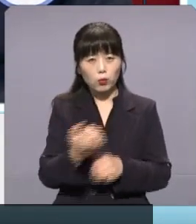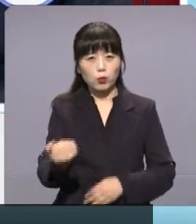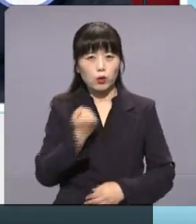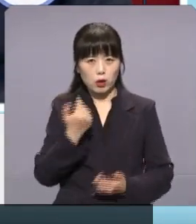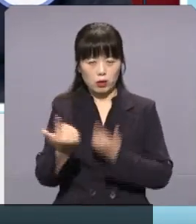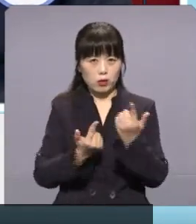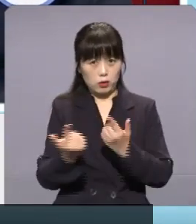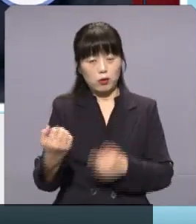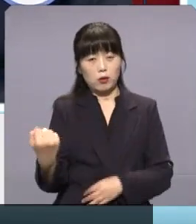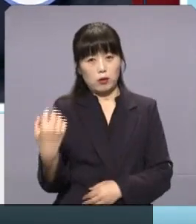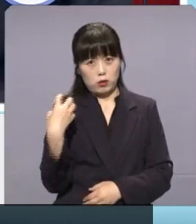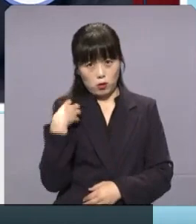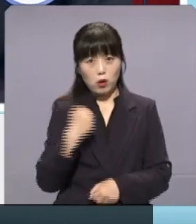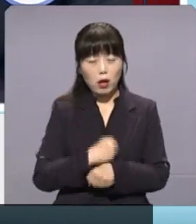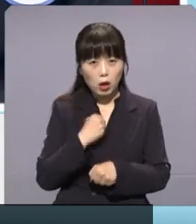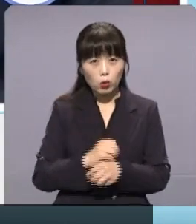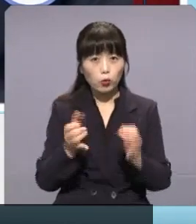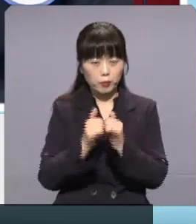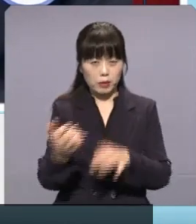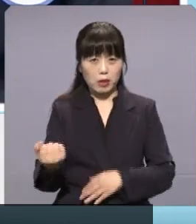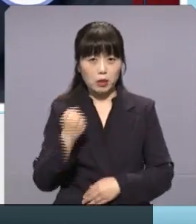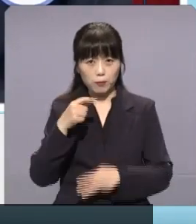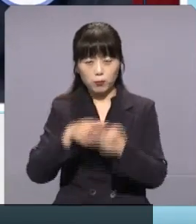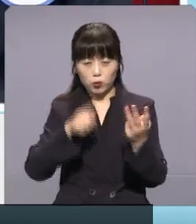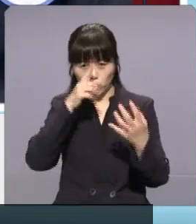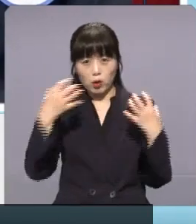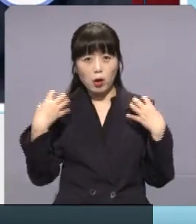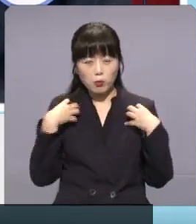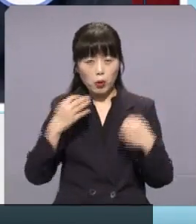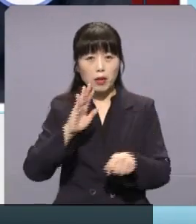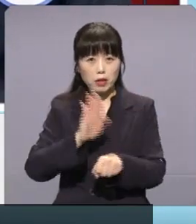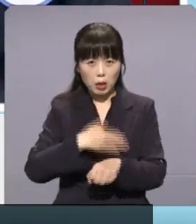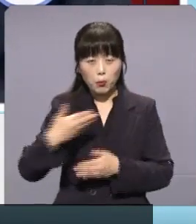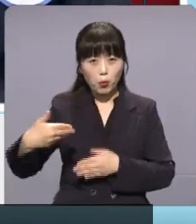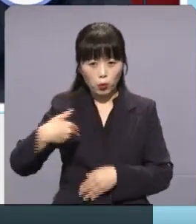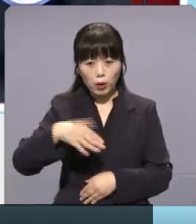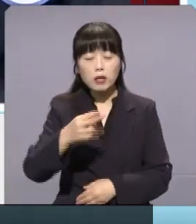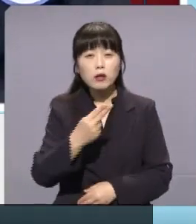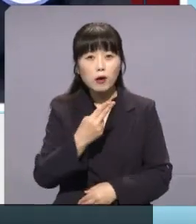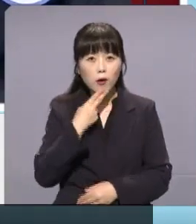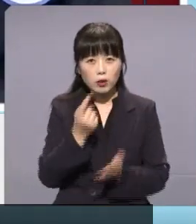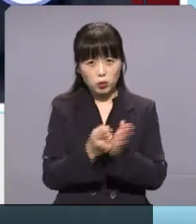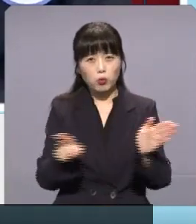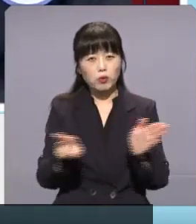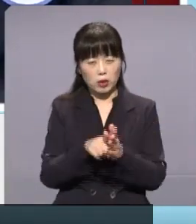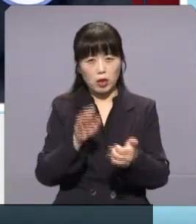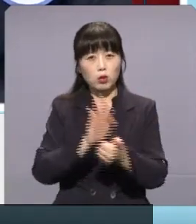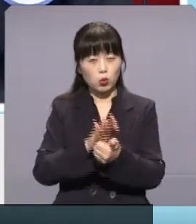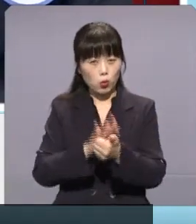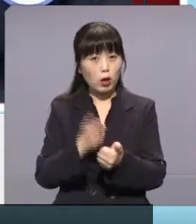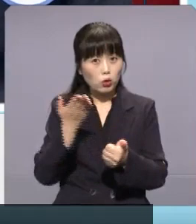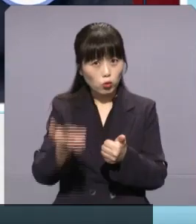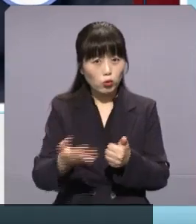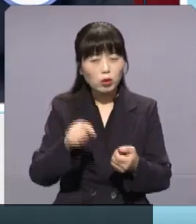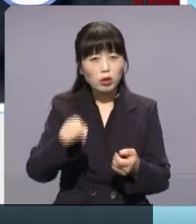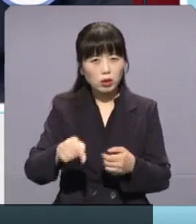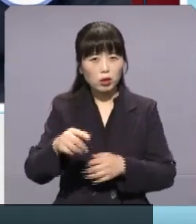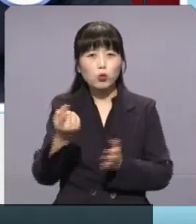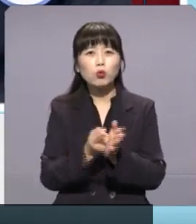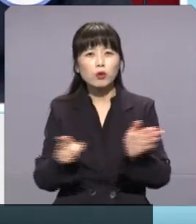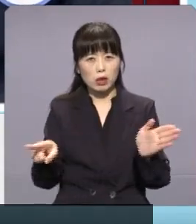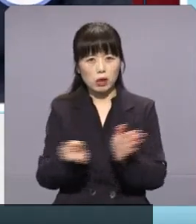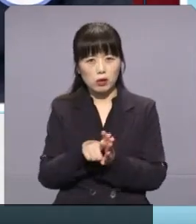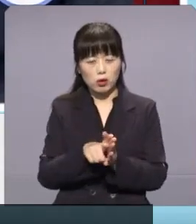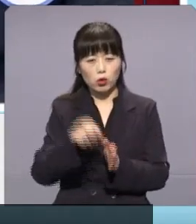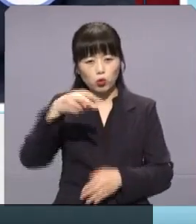역할이라도 하고 또 국민의힘이나 윤석열 정부가 잘못 가지 않도록 해줘야 되겠다고 하는 그런 거를 위해서라도 유